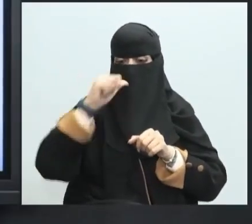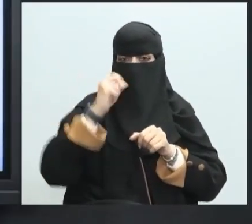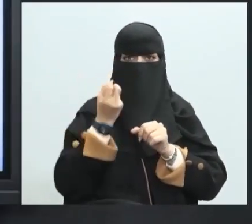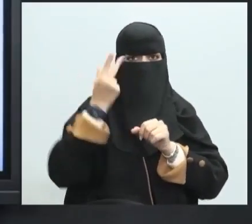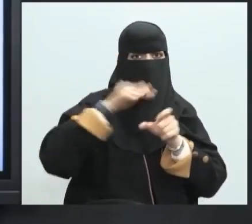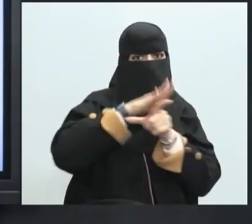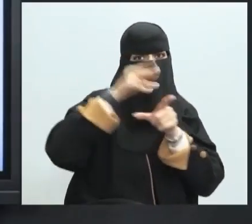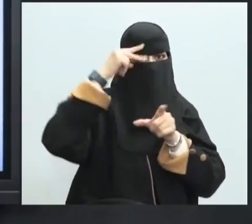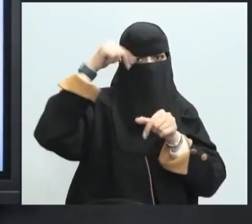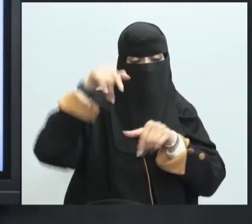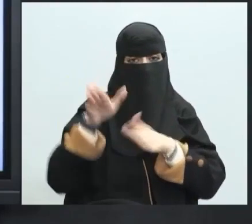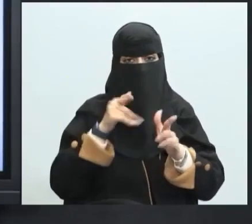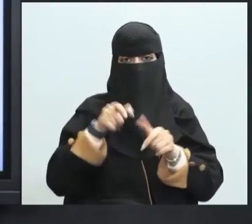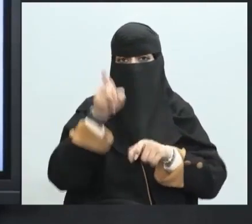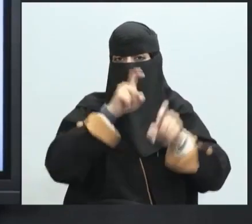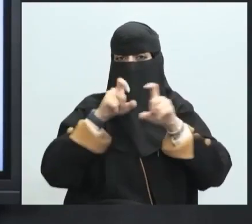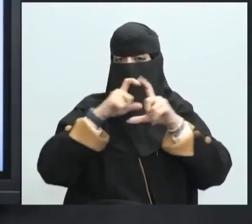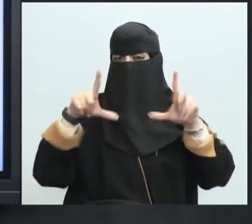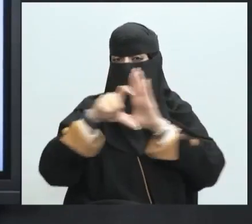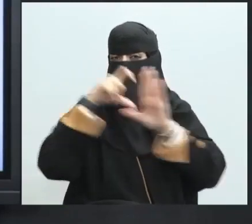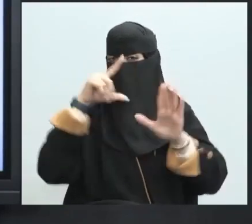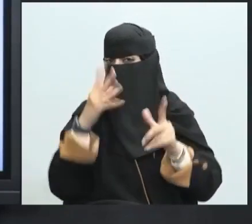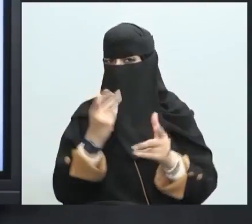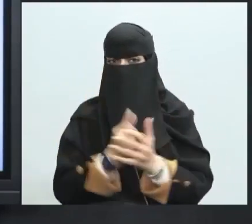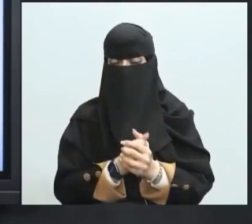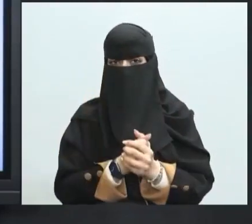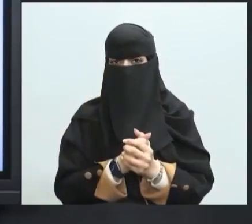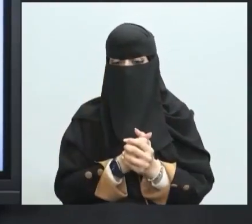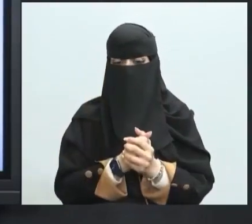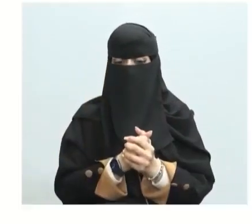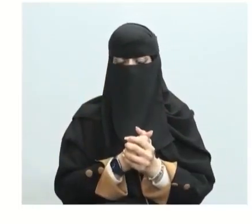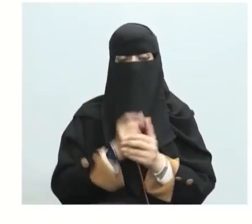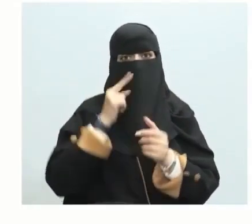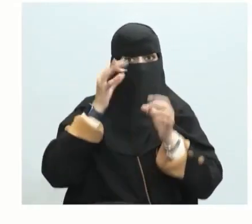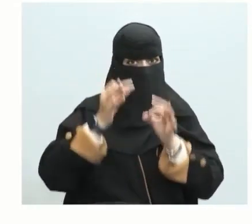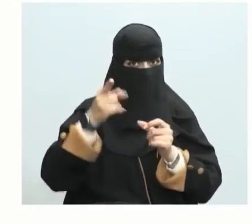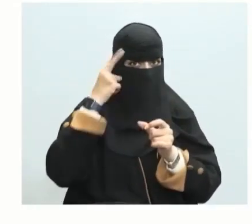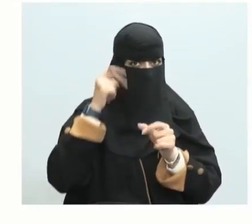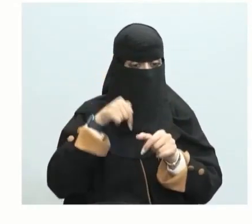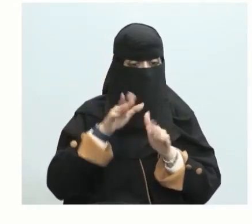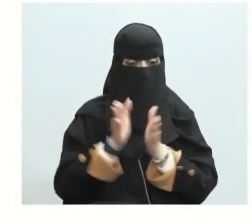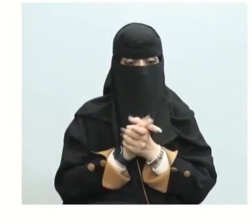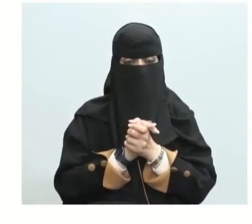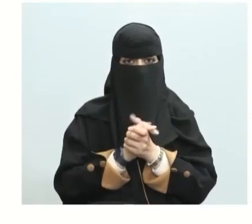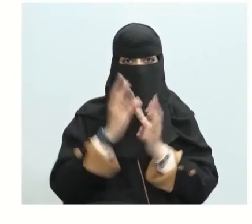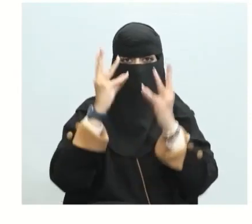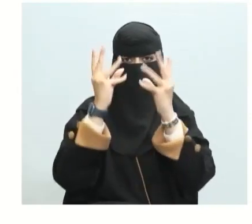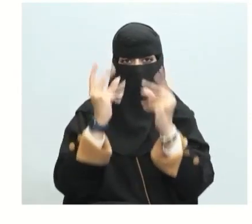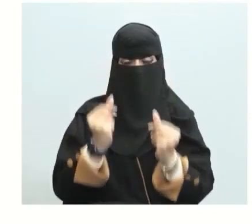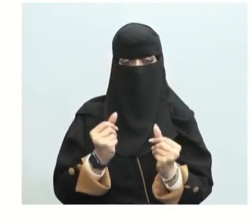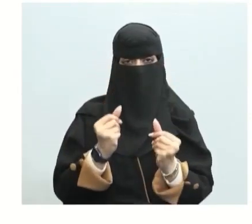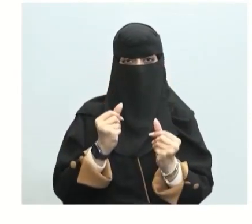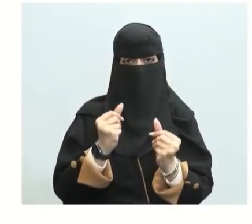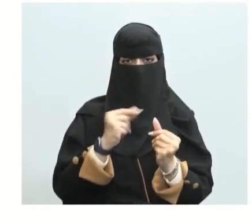المثال الذي ذكر كيف عرض او ما هو اسلوب العرض بالتاكيد انكم عرفتم احسنتم هي احصائيات ذكر